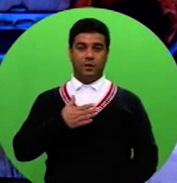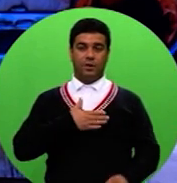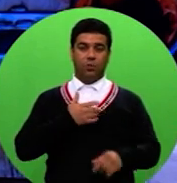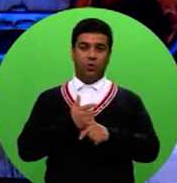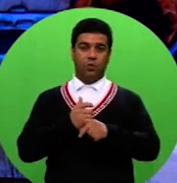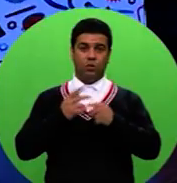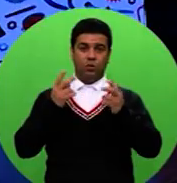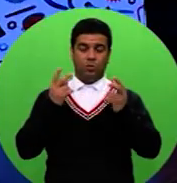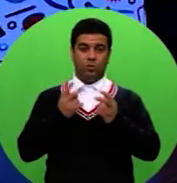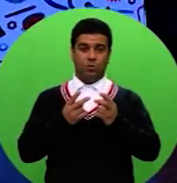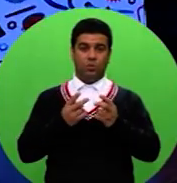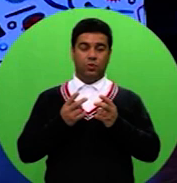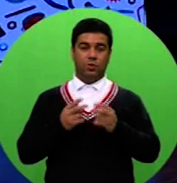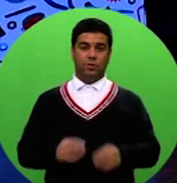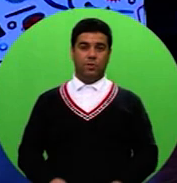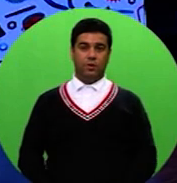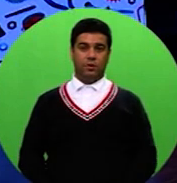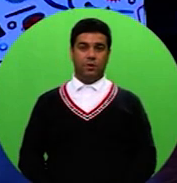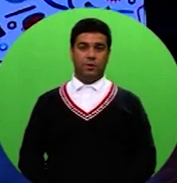теперь нам необходимо